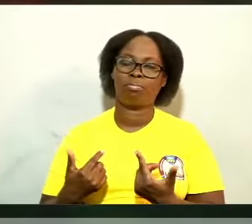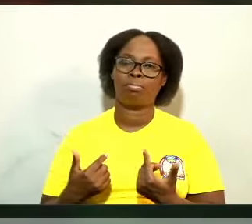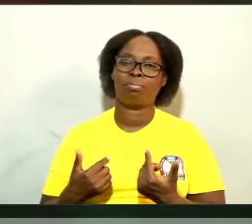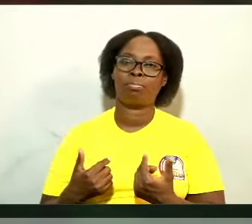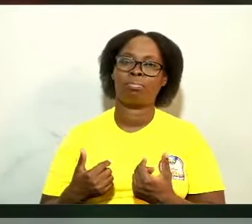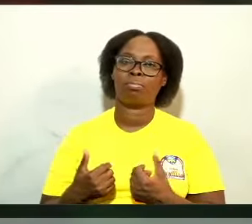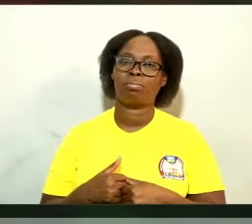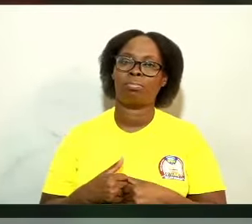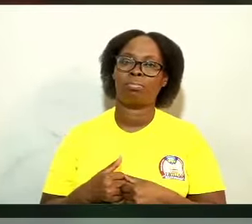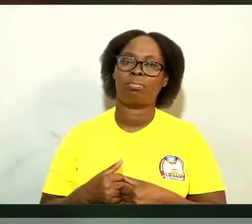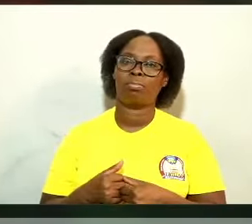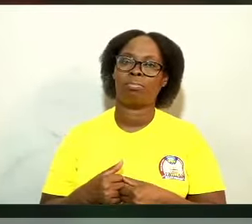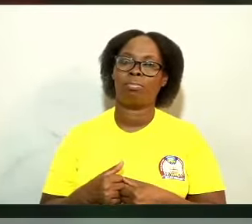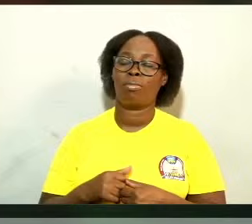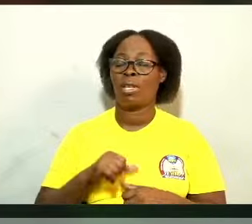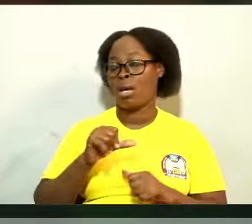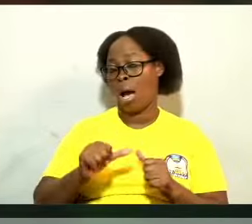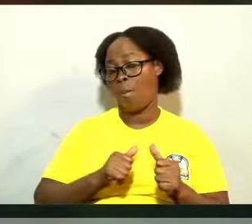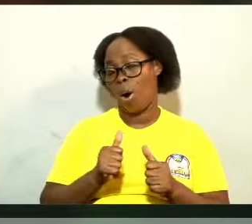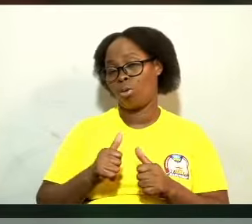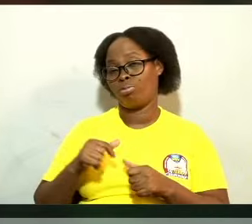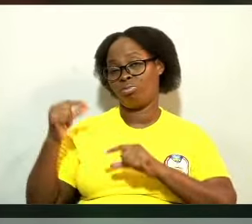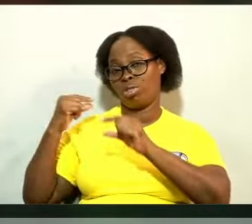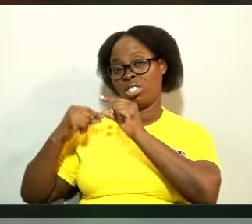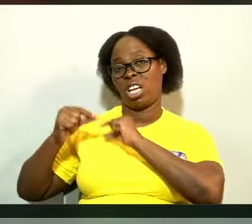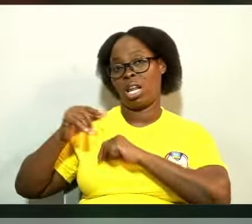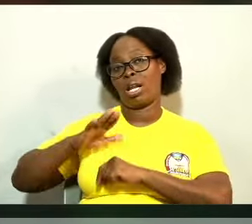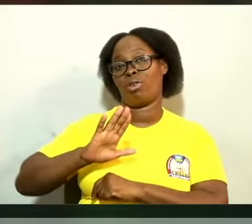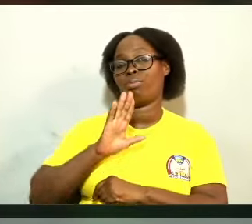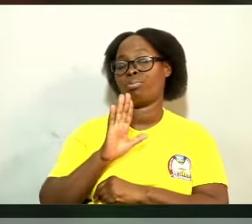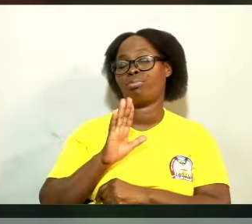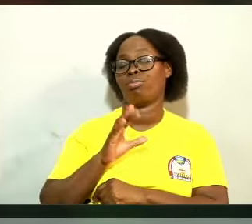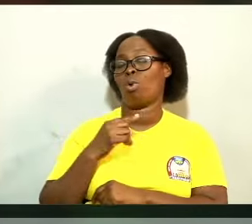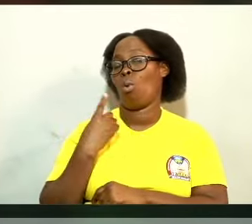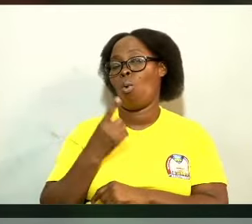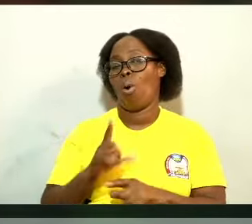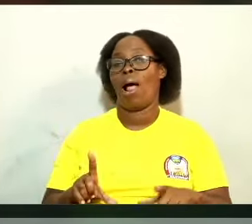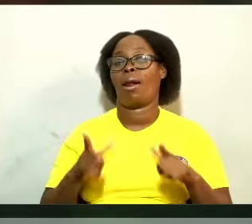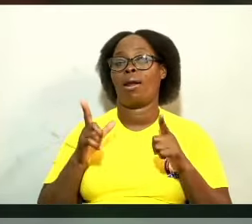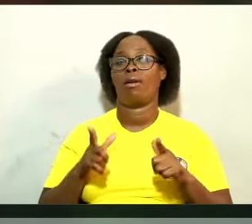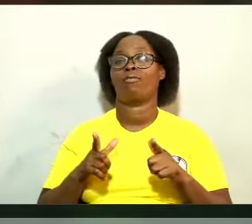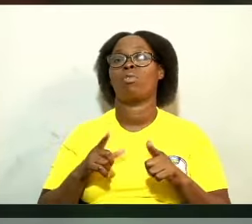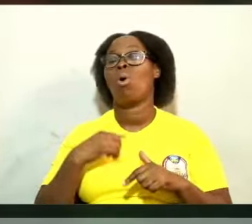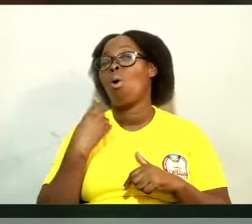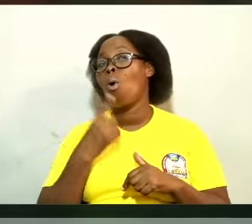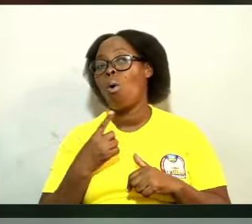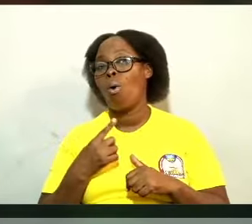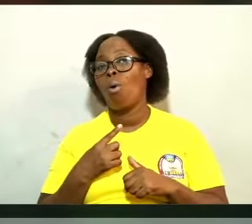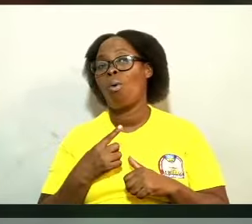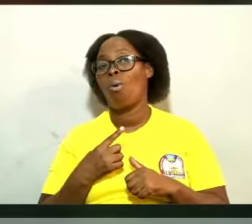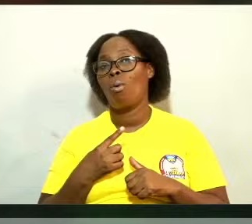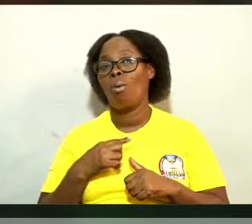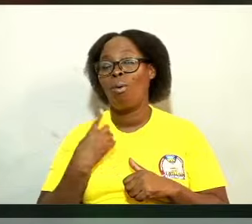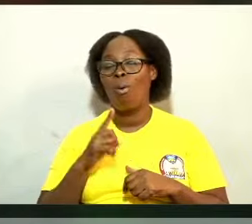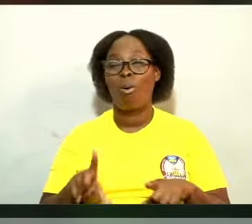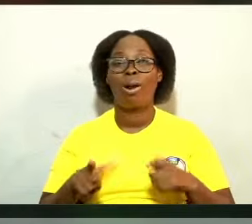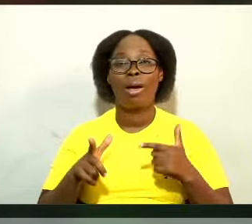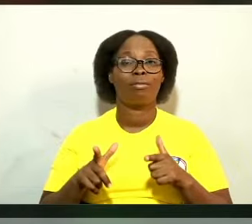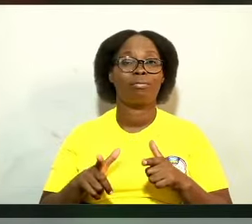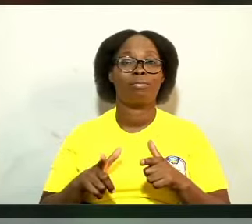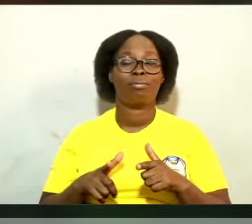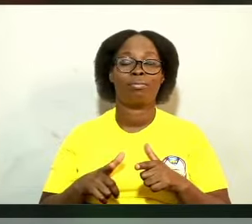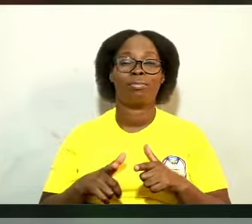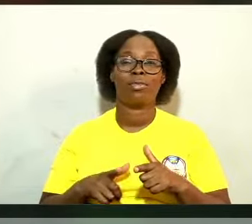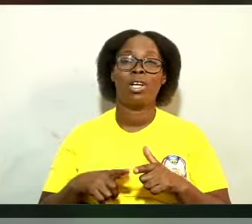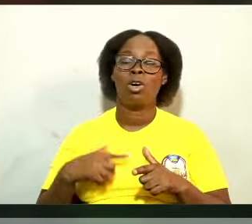akaenda afanye vita juu ya wazao wake waliosalia. Ni akina nani hao ambao shetani anafanya nao vita?